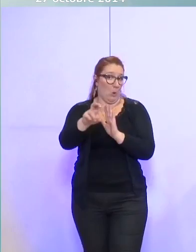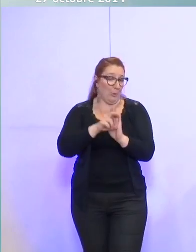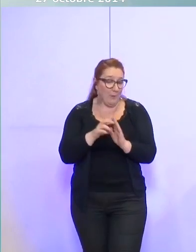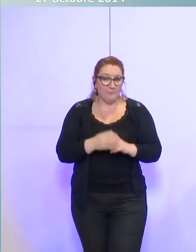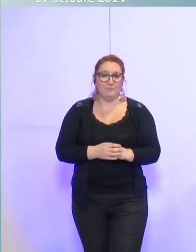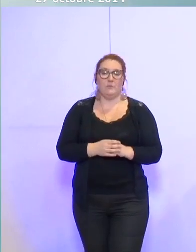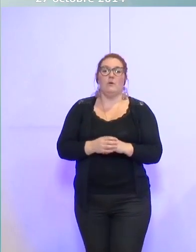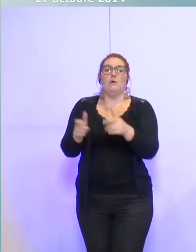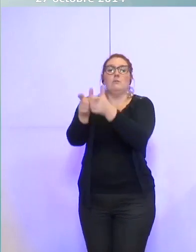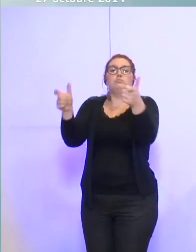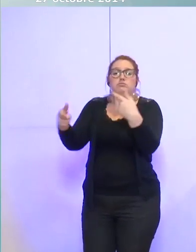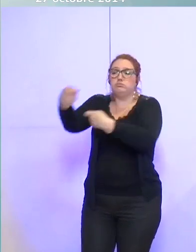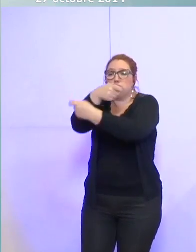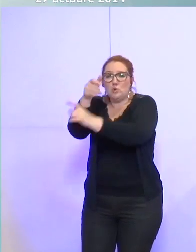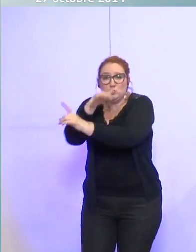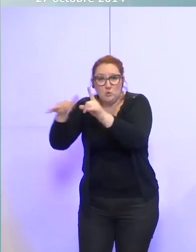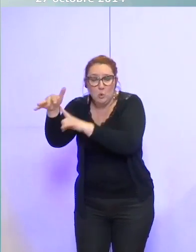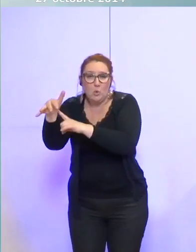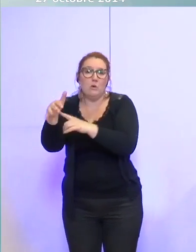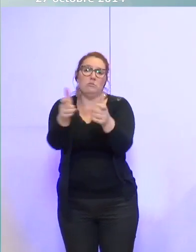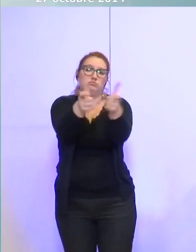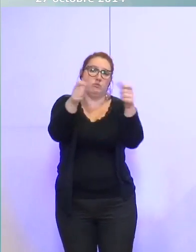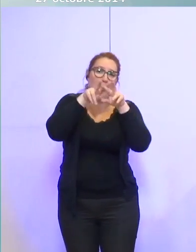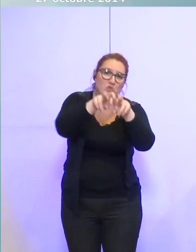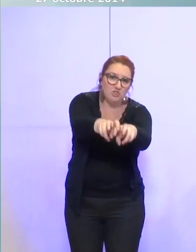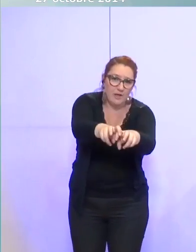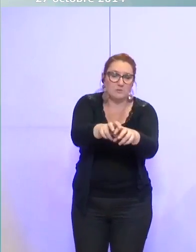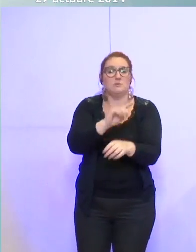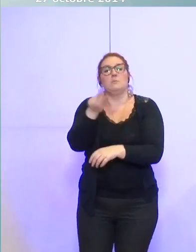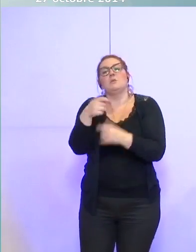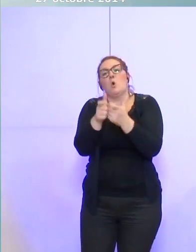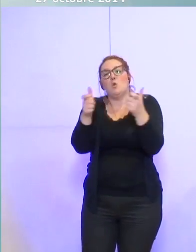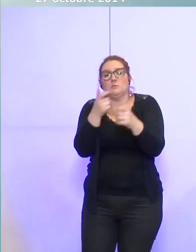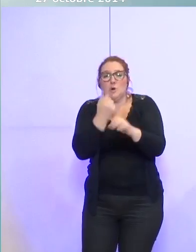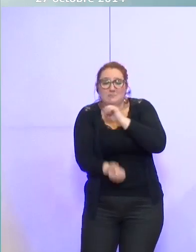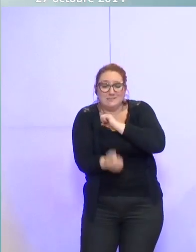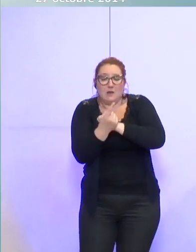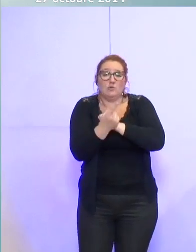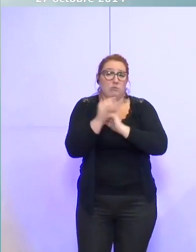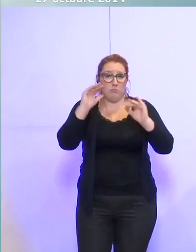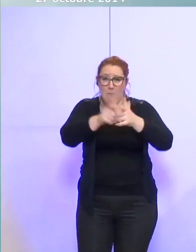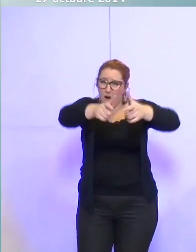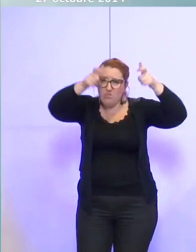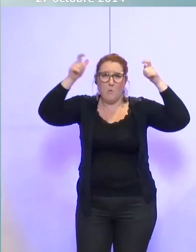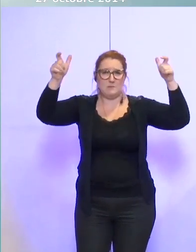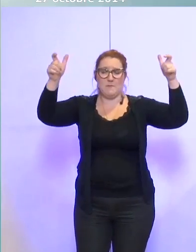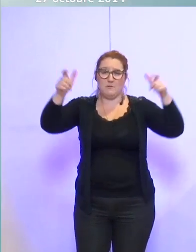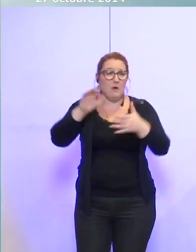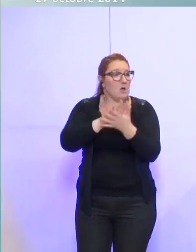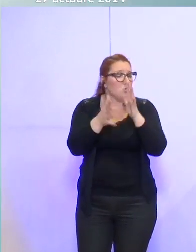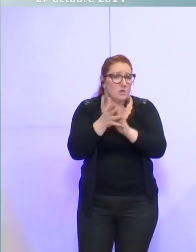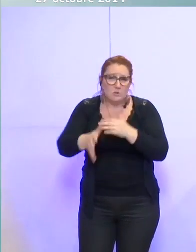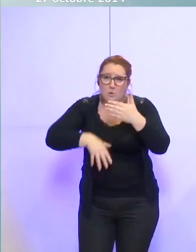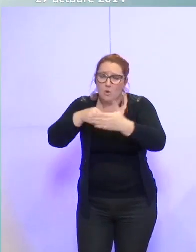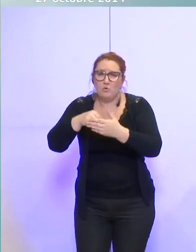monde socio-économique, la recherche, alors bien évidemment les entreprises, que ça aille de la start-up au grand groupe, mais aussi le monde associatif,